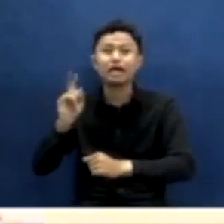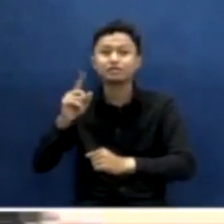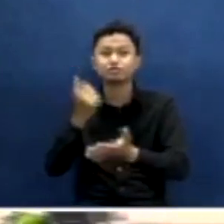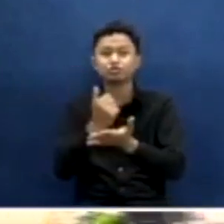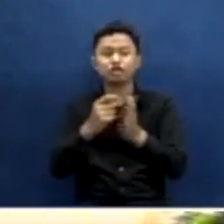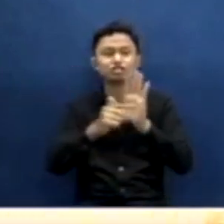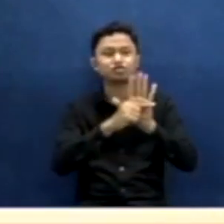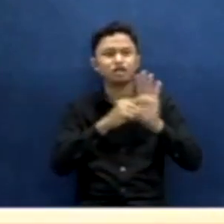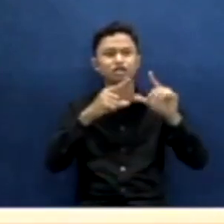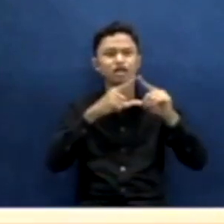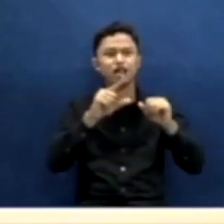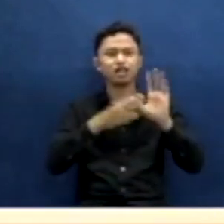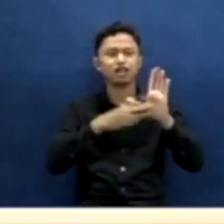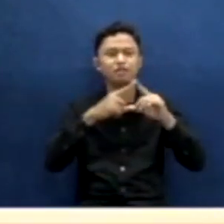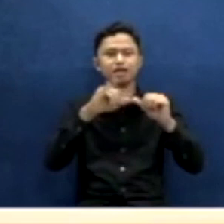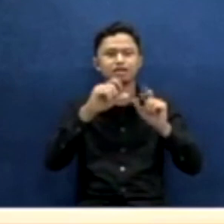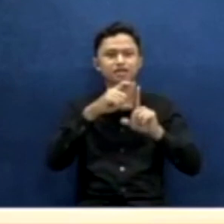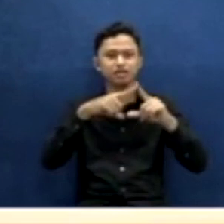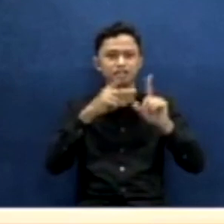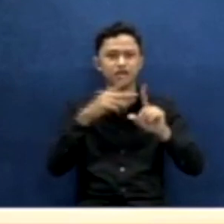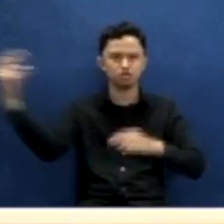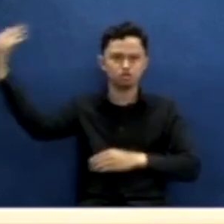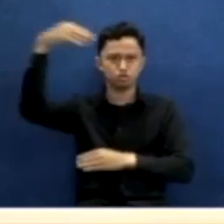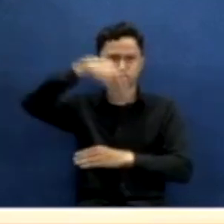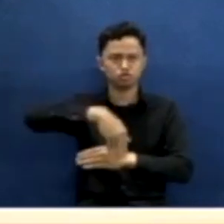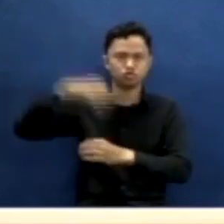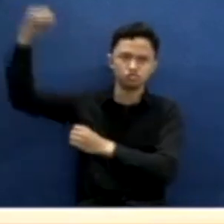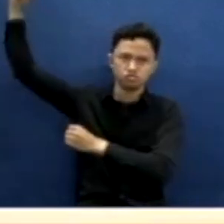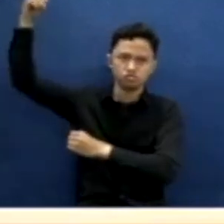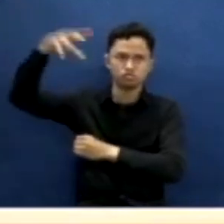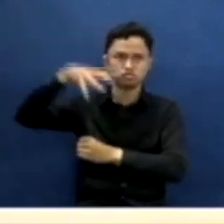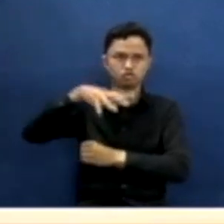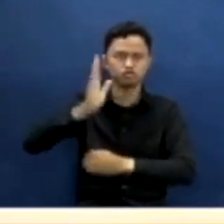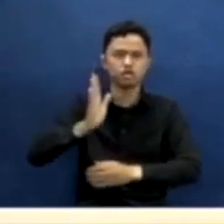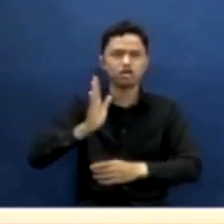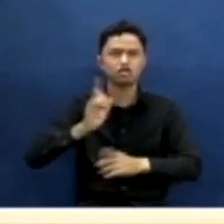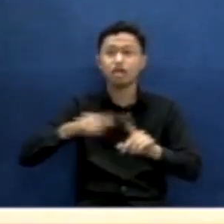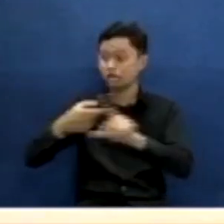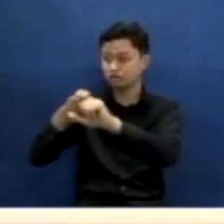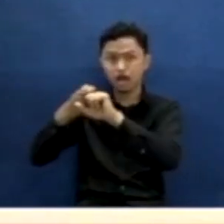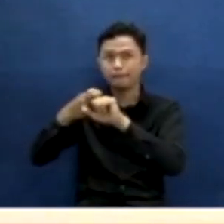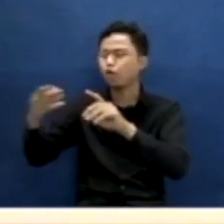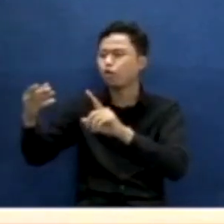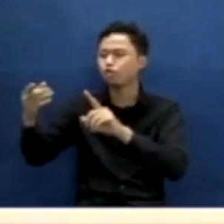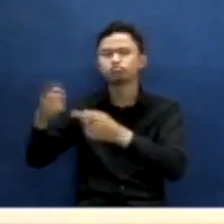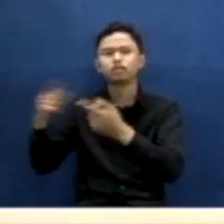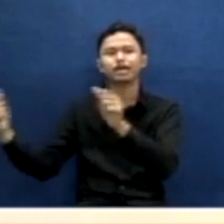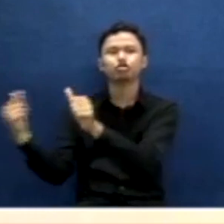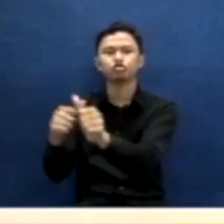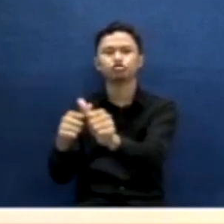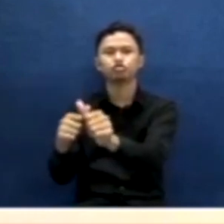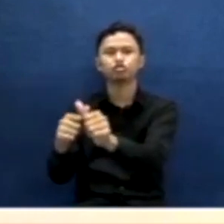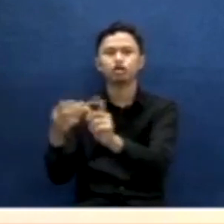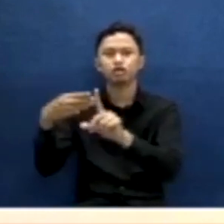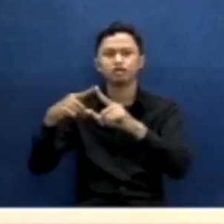MakaketikaAllahmenemukanpara Sahabat,sebagiandarimerekamulaiterpengaruh olehnarasiyangdibuatoleh kaummusyrikketikamerekainginmenjadikan